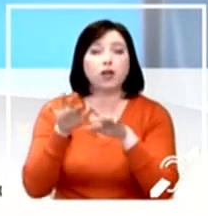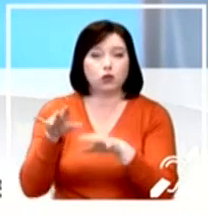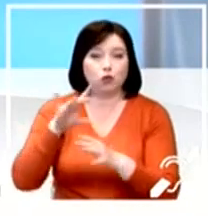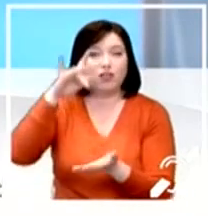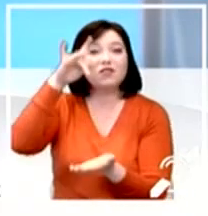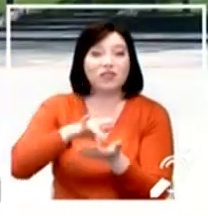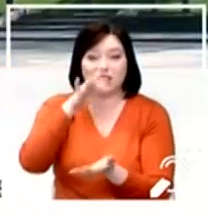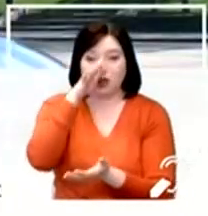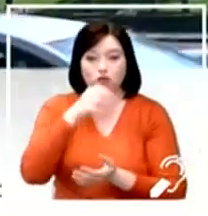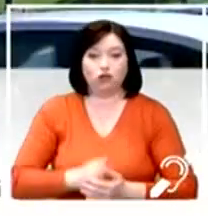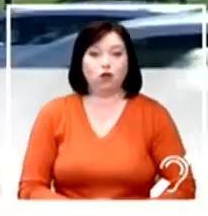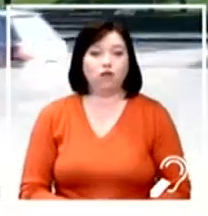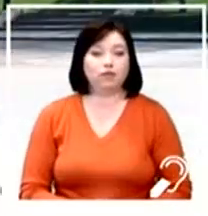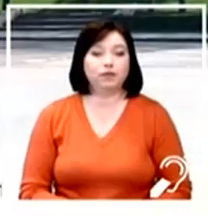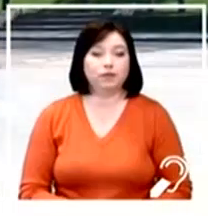Europeană.